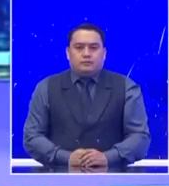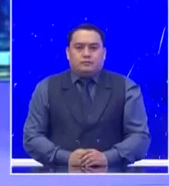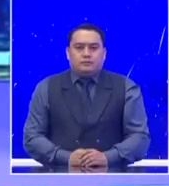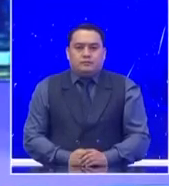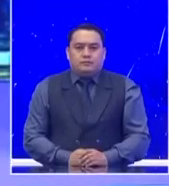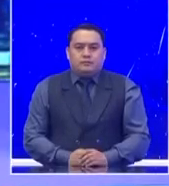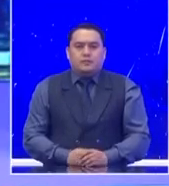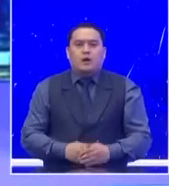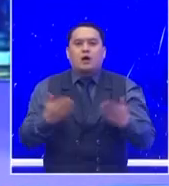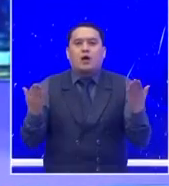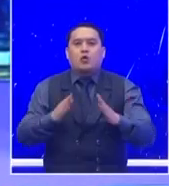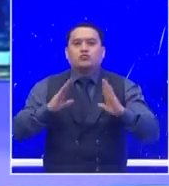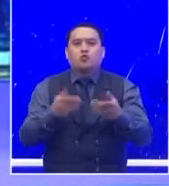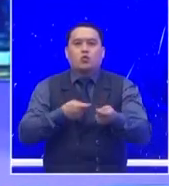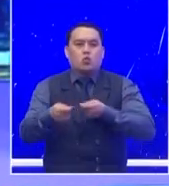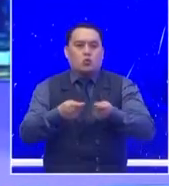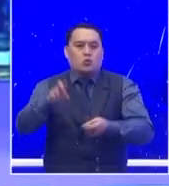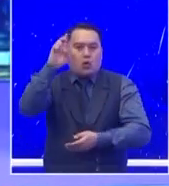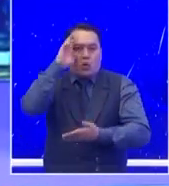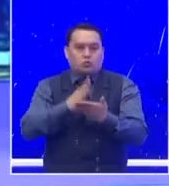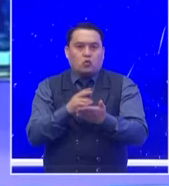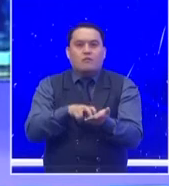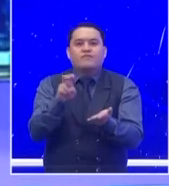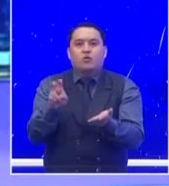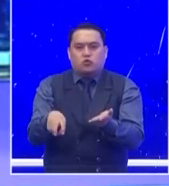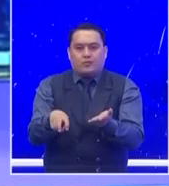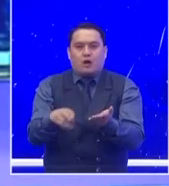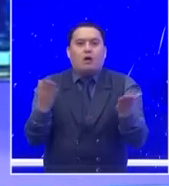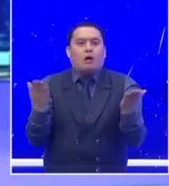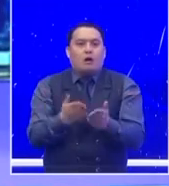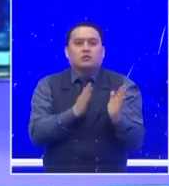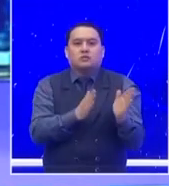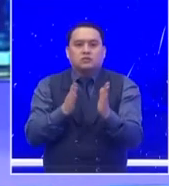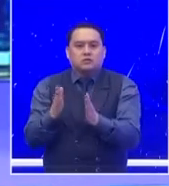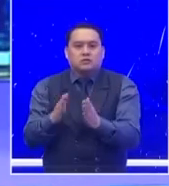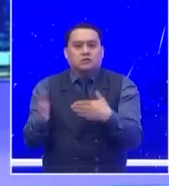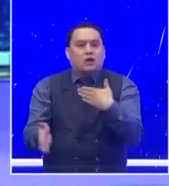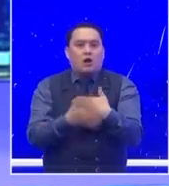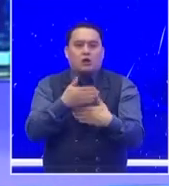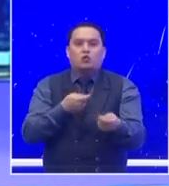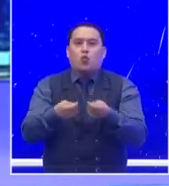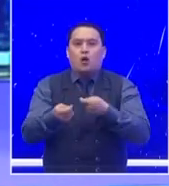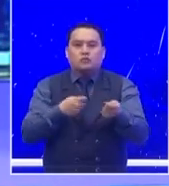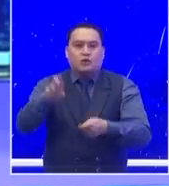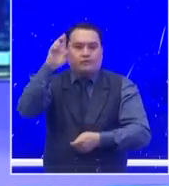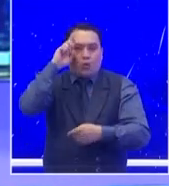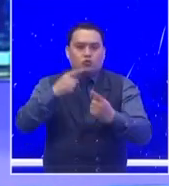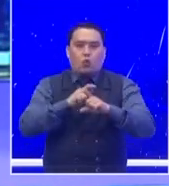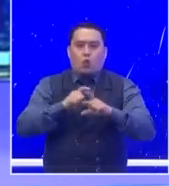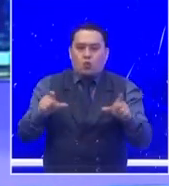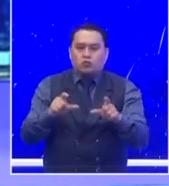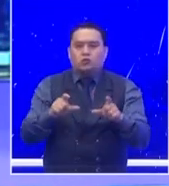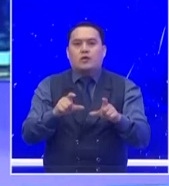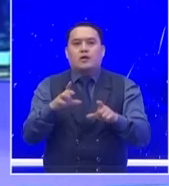Продолжаем выпуск. В каком случае руководитель госслужбы уйдет в отставку? Какие дисциплинарные санкции введены для руководителей госорганов,